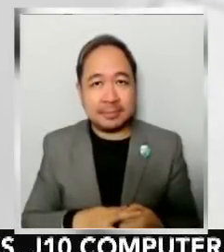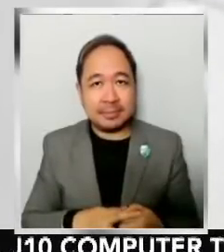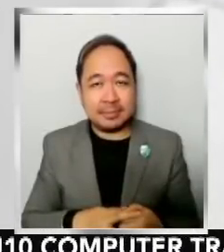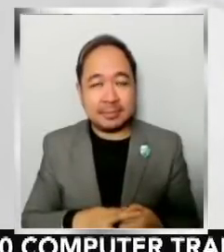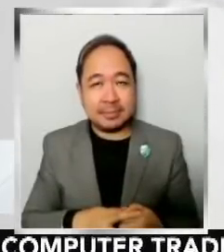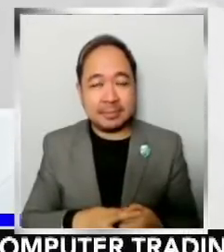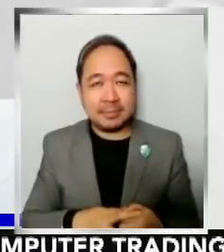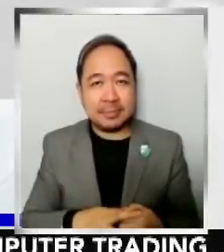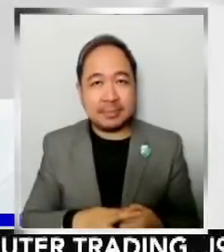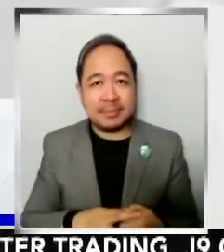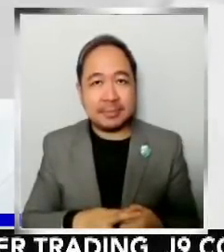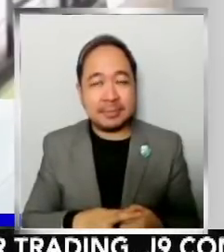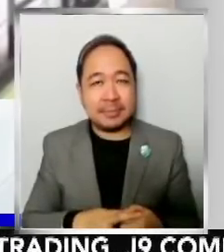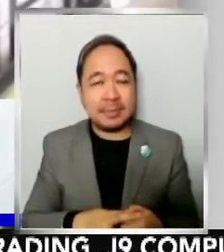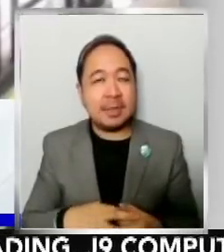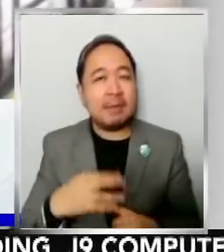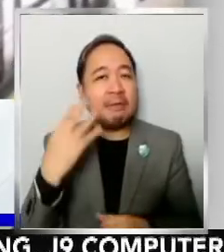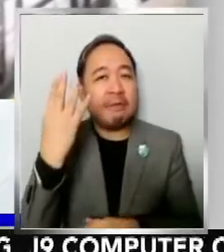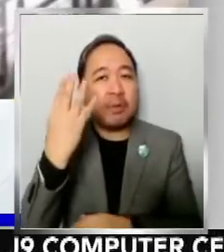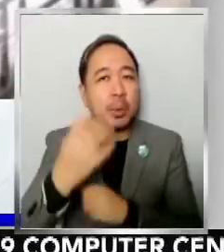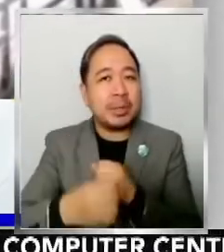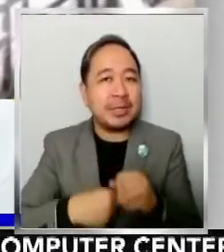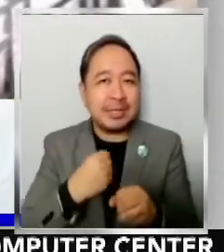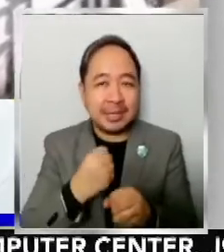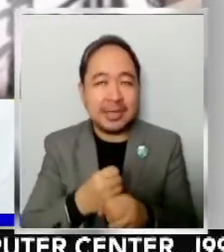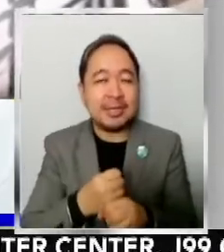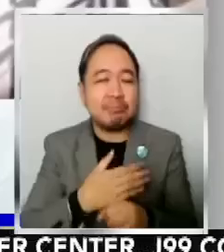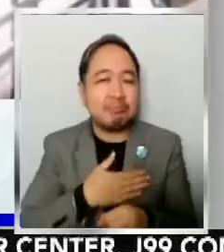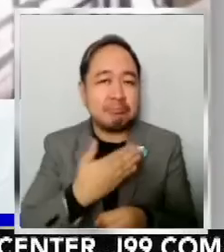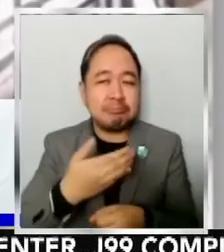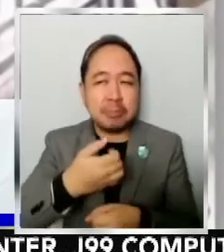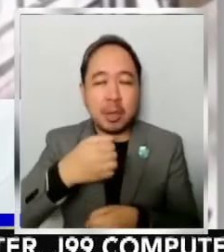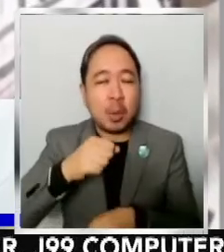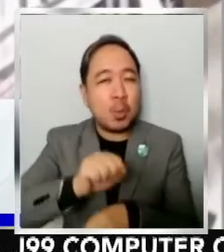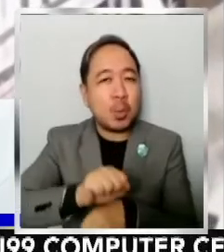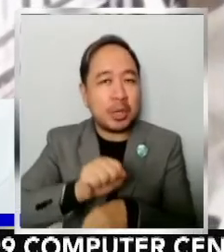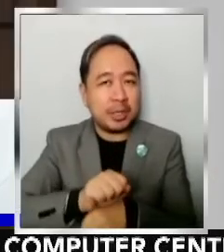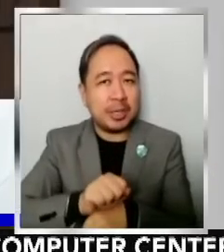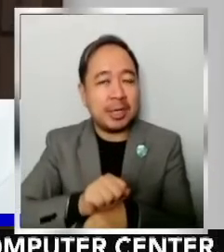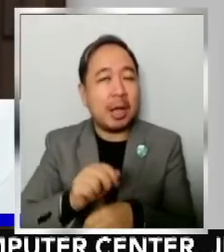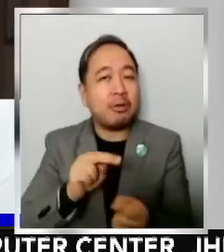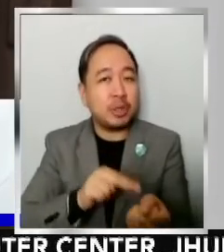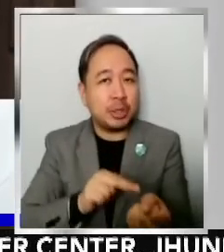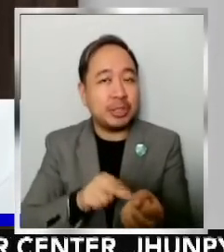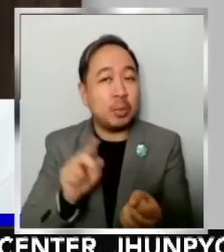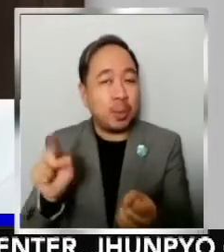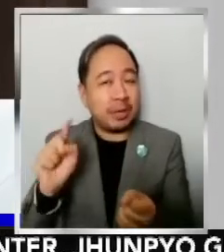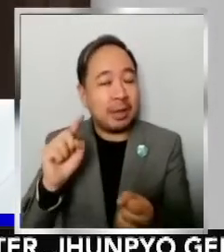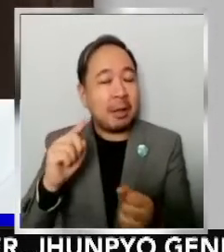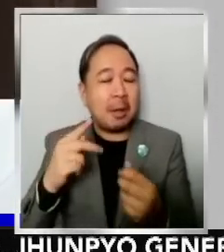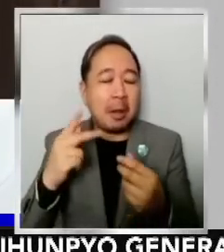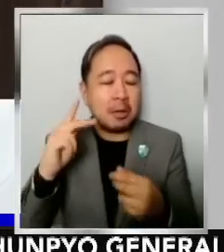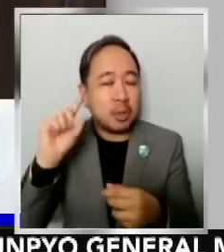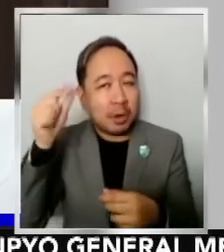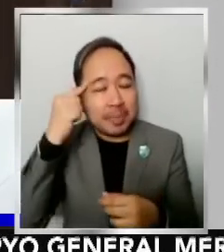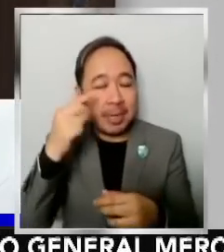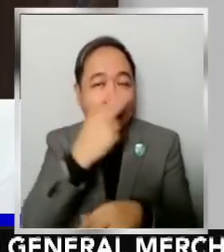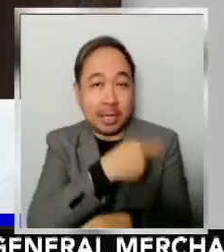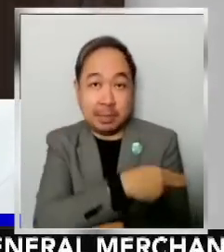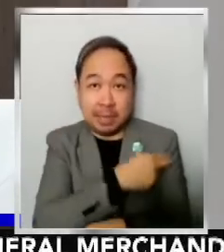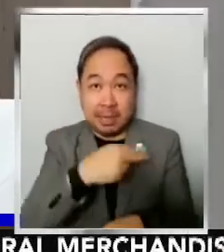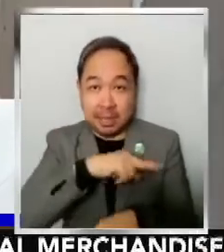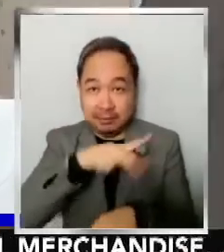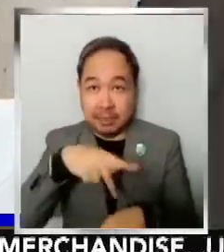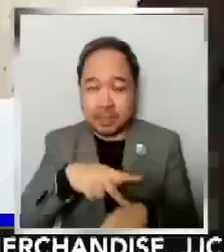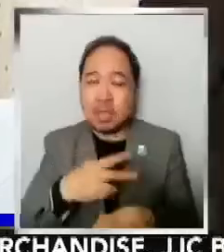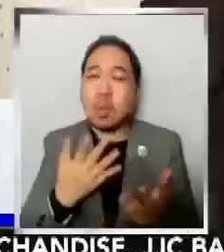Ang 4 na taong paglilingkod bilang nurse ni Claudine sa isang government hospital sa Pilipinas, balak daw niyang ituloy na lang sa